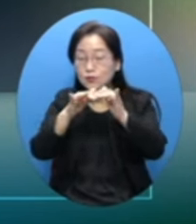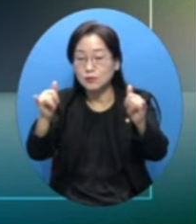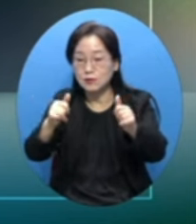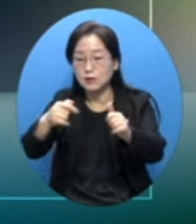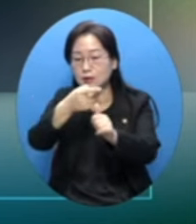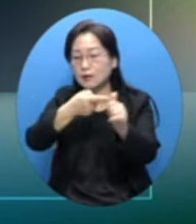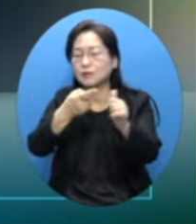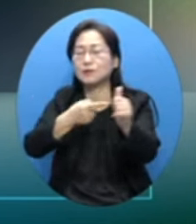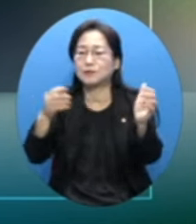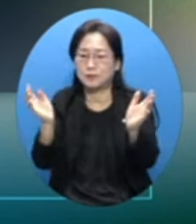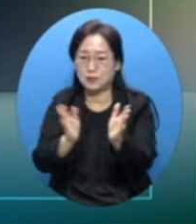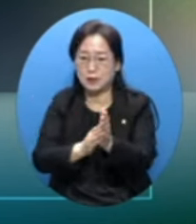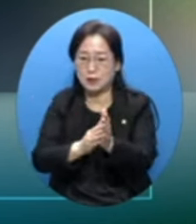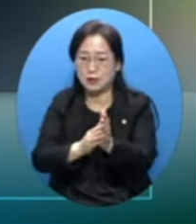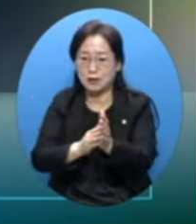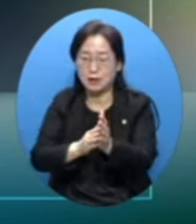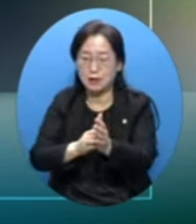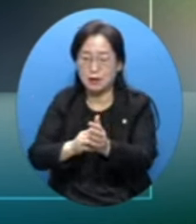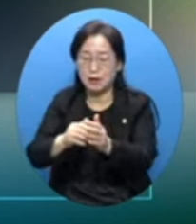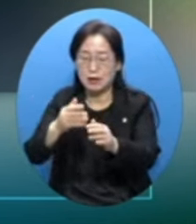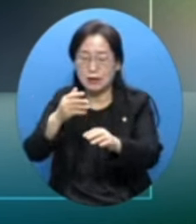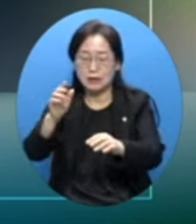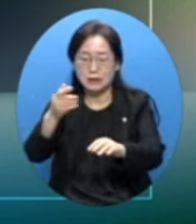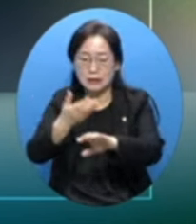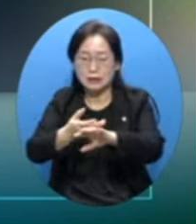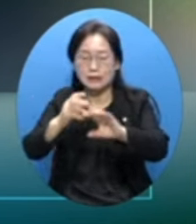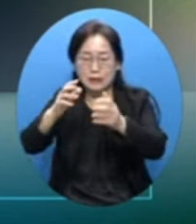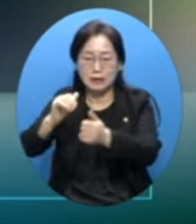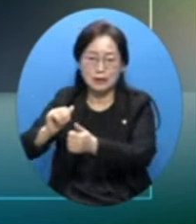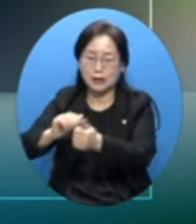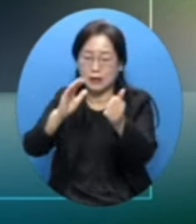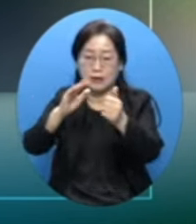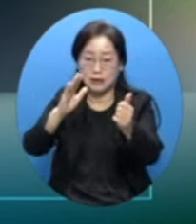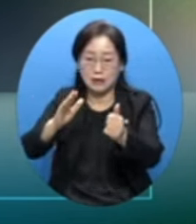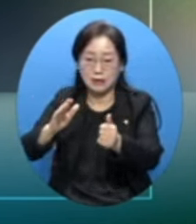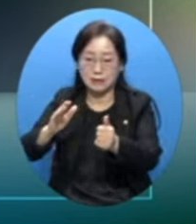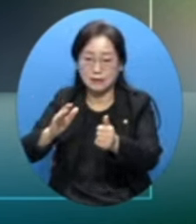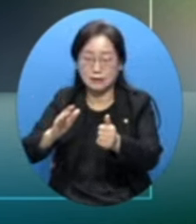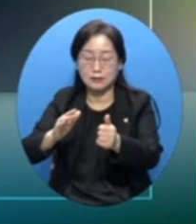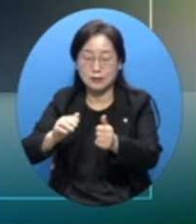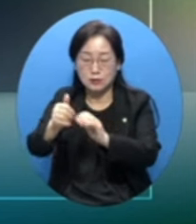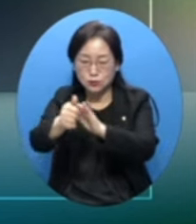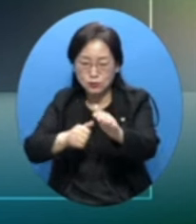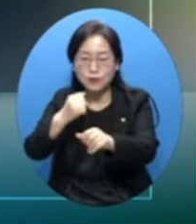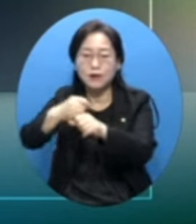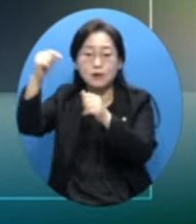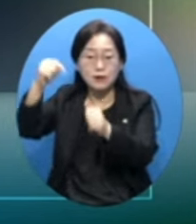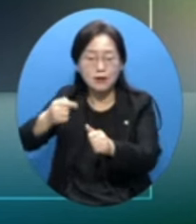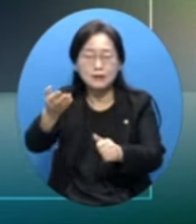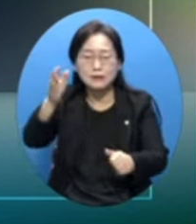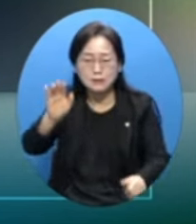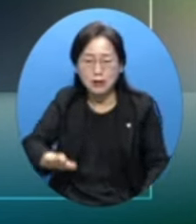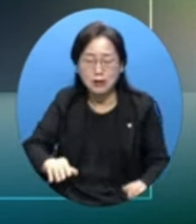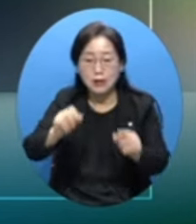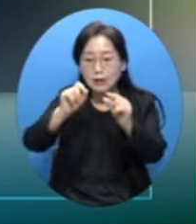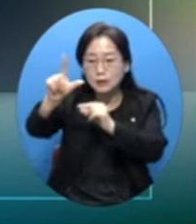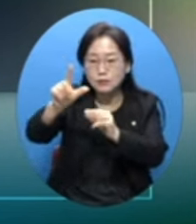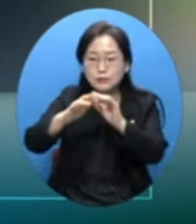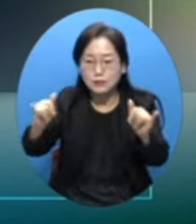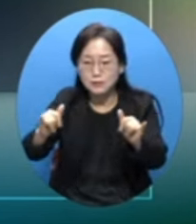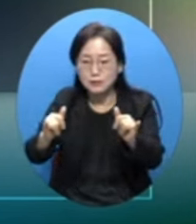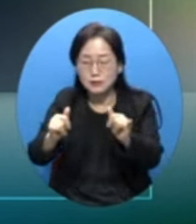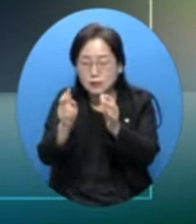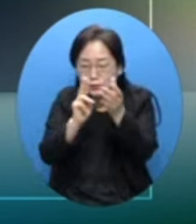본부에서는 철수하라는 지시가 있었지만 대부분의 선교사들은 그들이 전단 조선인들과 아직도 숨어서 예배를